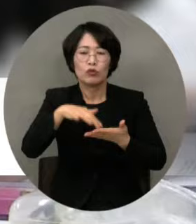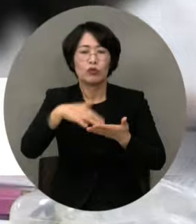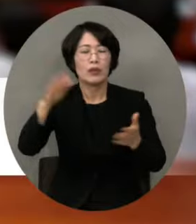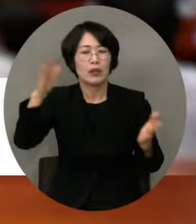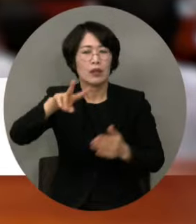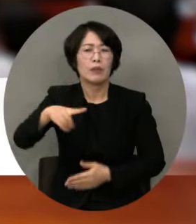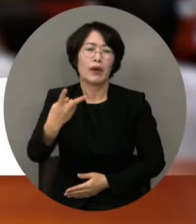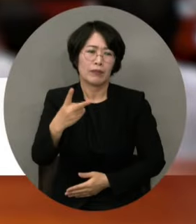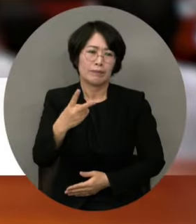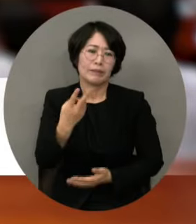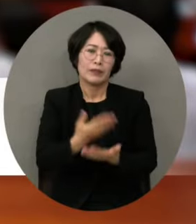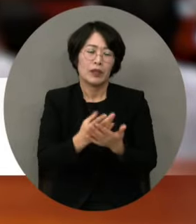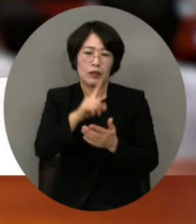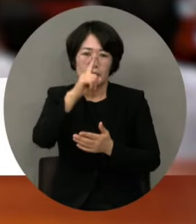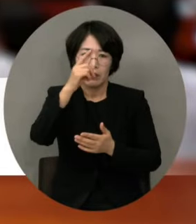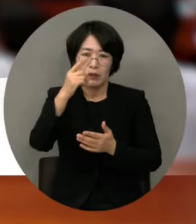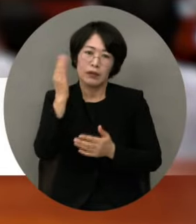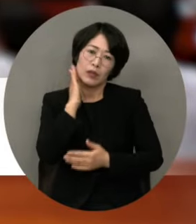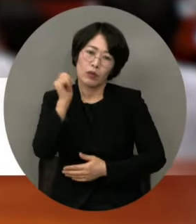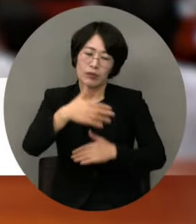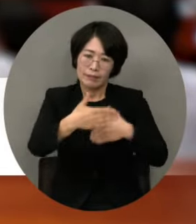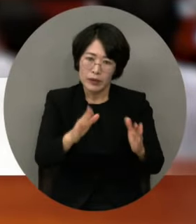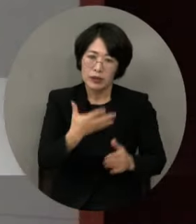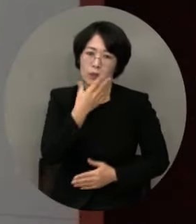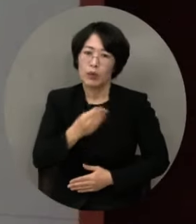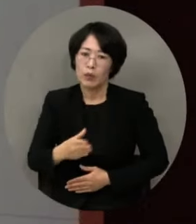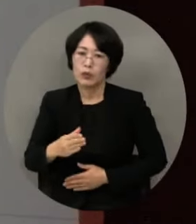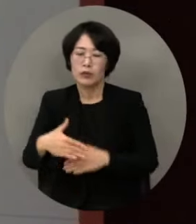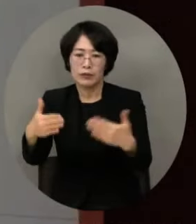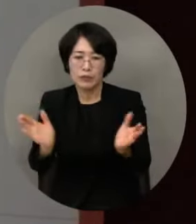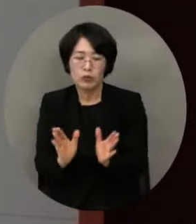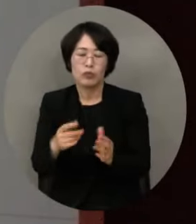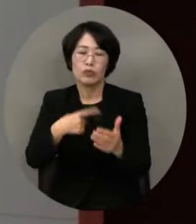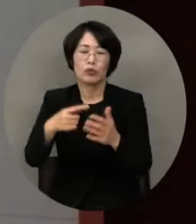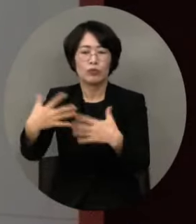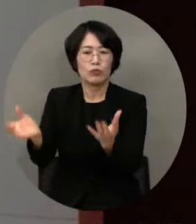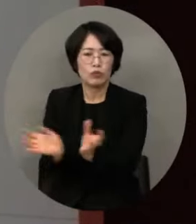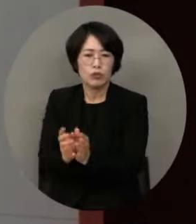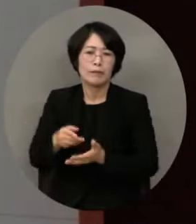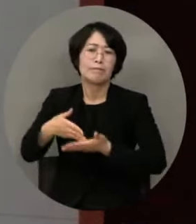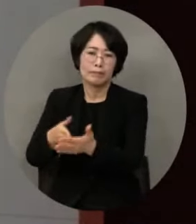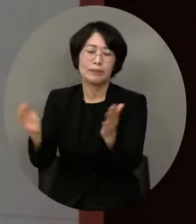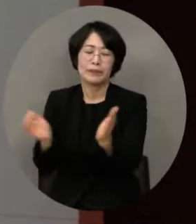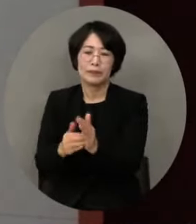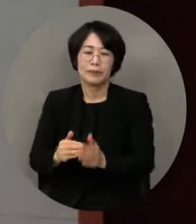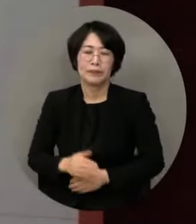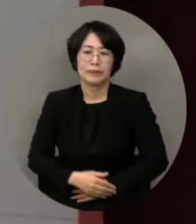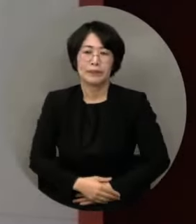배정해 줄 것을 대통령실과 보건 복지부 교육부 등에 공식 건의했습니다